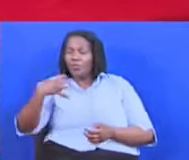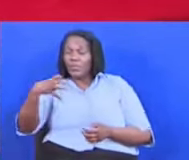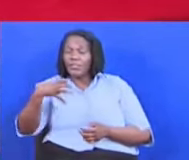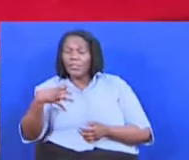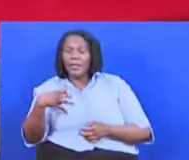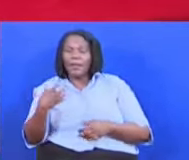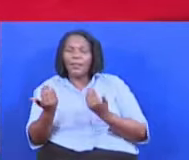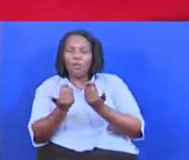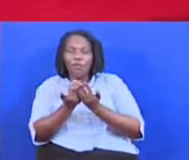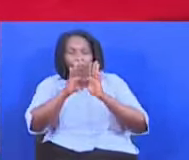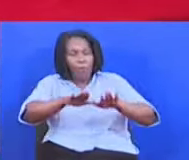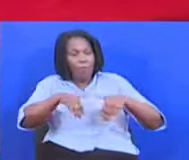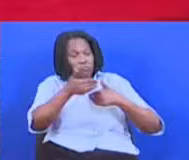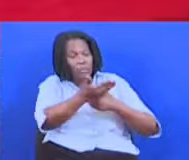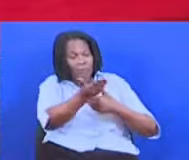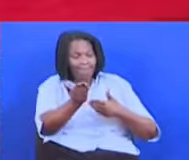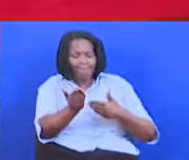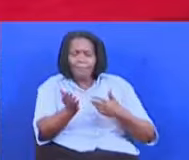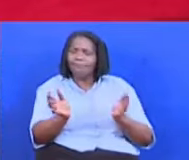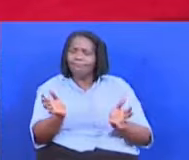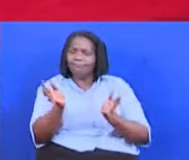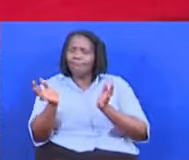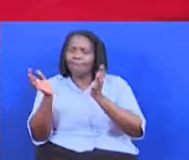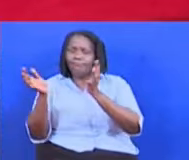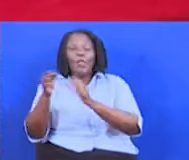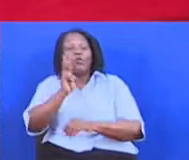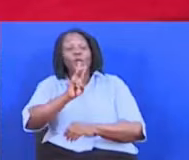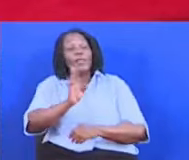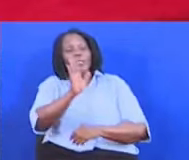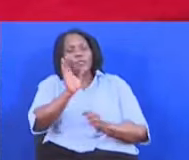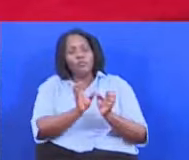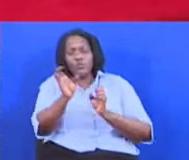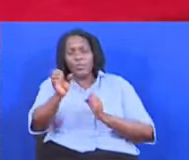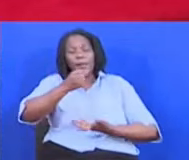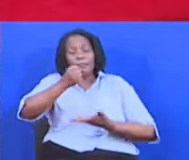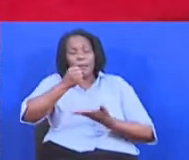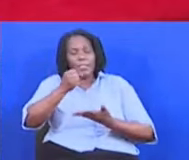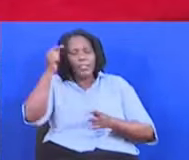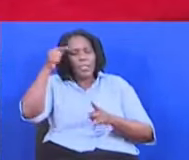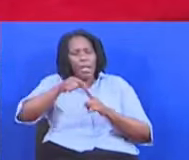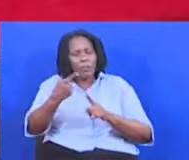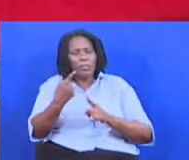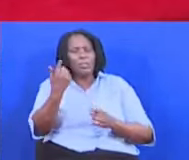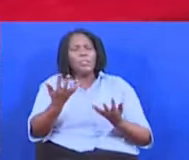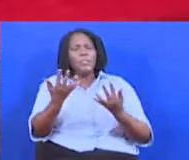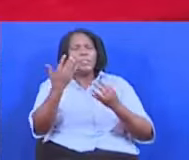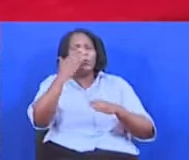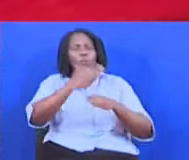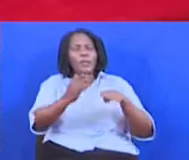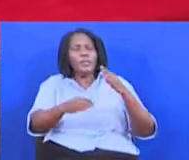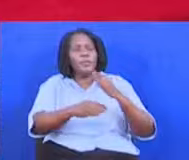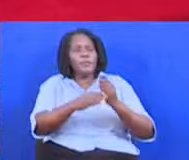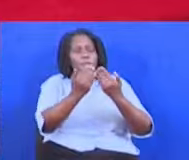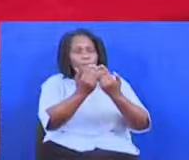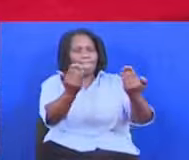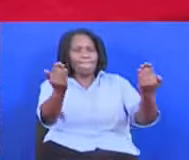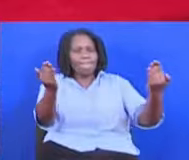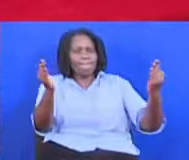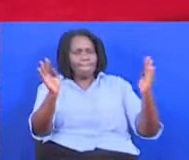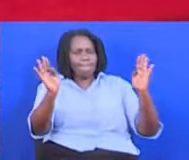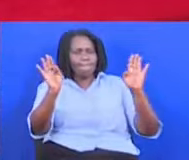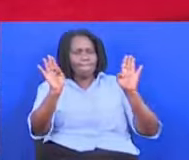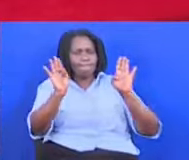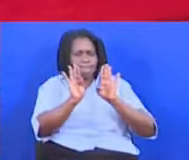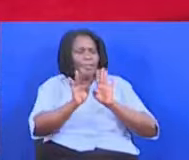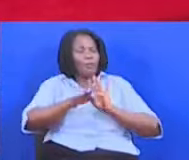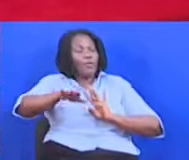wabunge kuzihimiza halmashauri zao kutenga bajeti itakayowezesha ujenzi wa vizimba katika maeneo